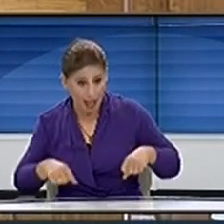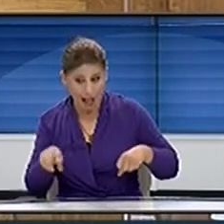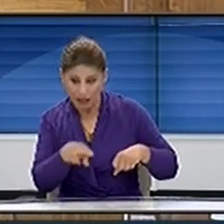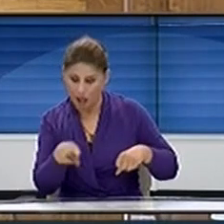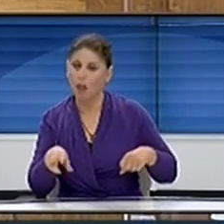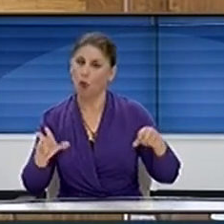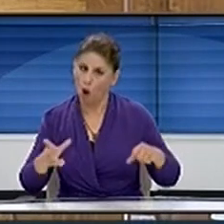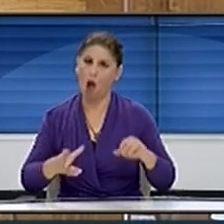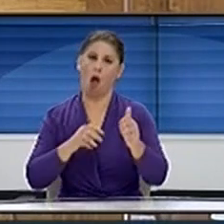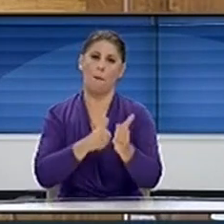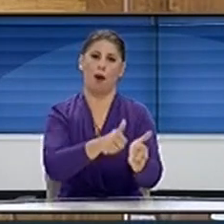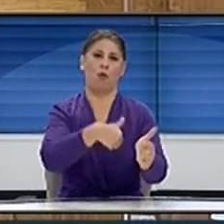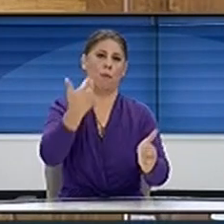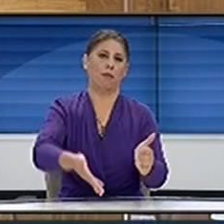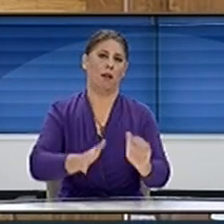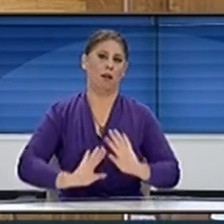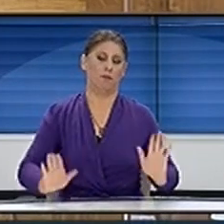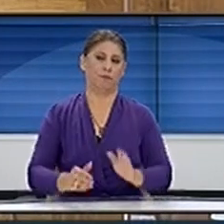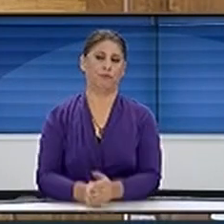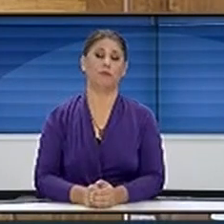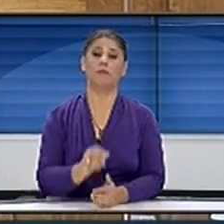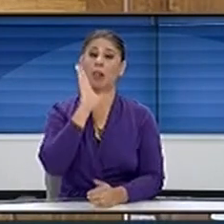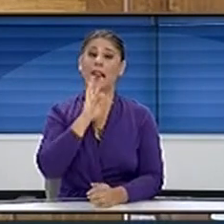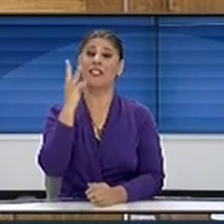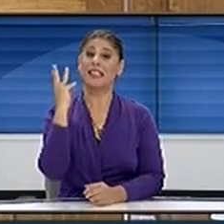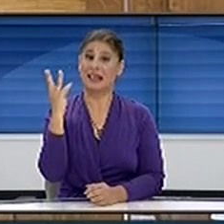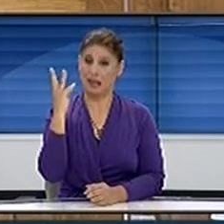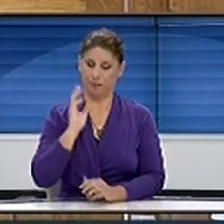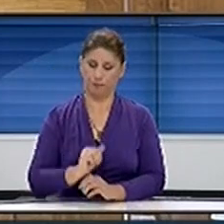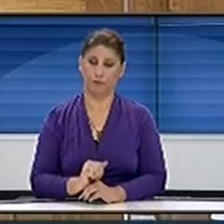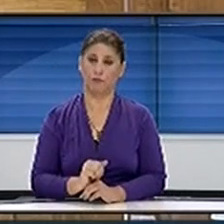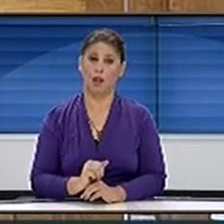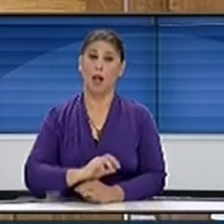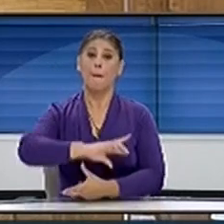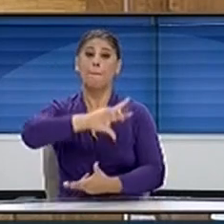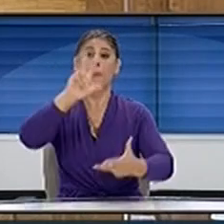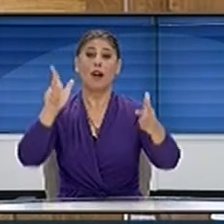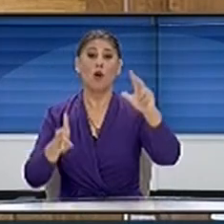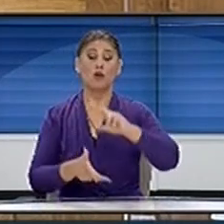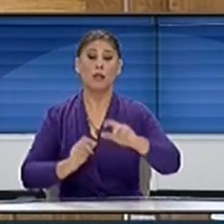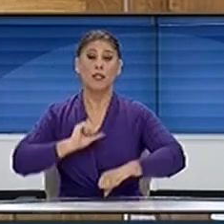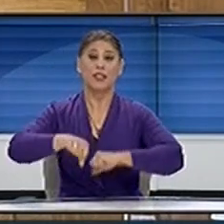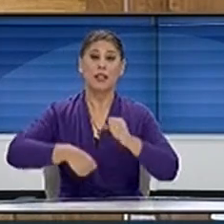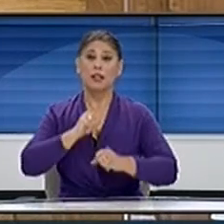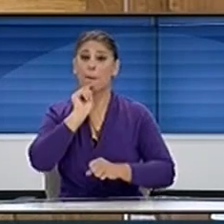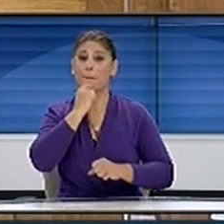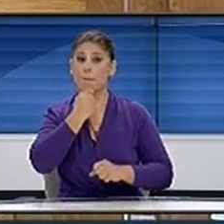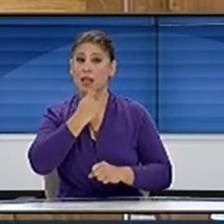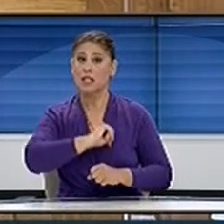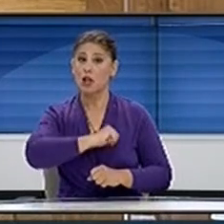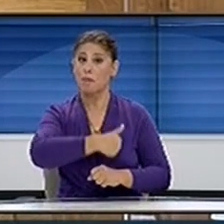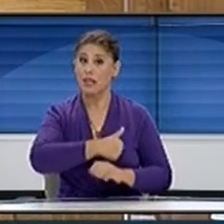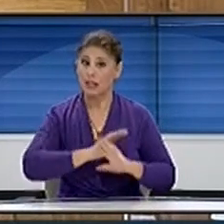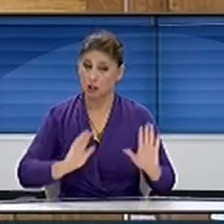τρίτη. Είναι προφανές ότι σε ολόκληρο τον κόσμο οι δραστηριότητες των μυστικών